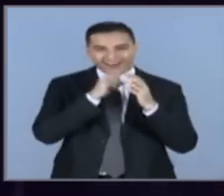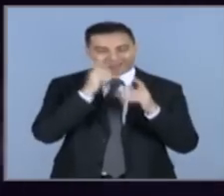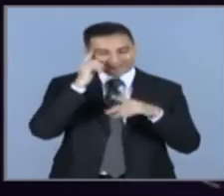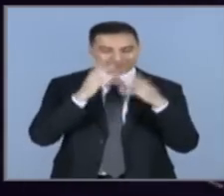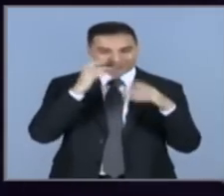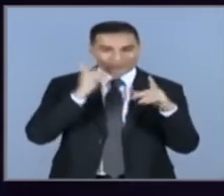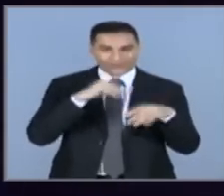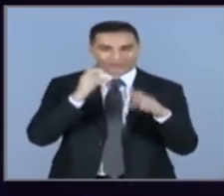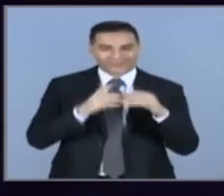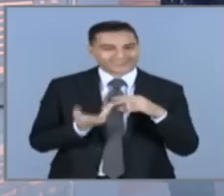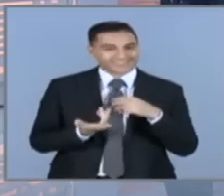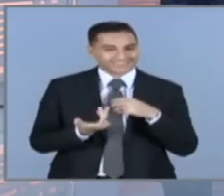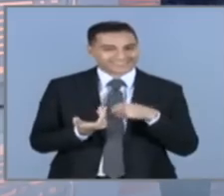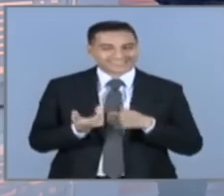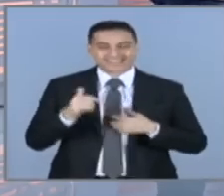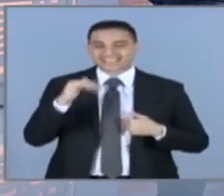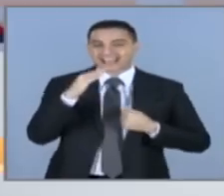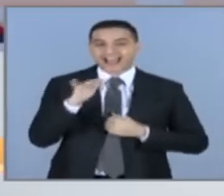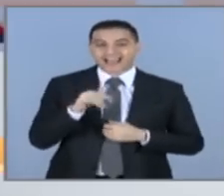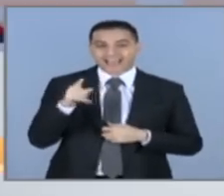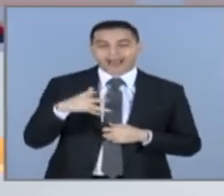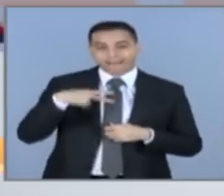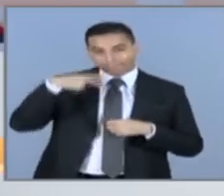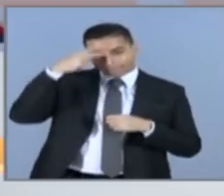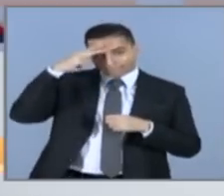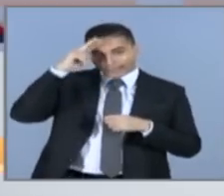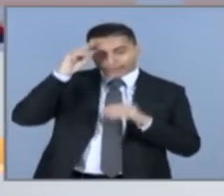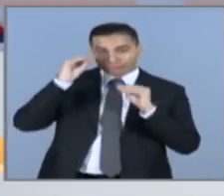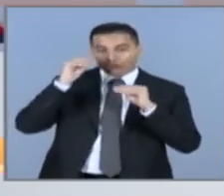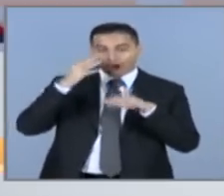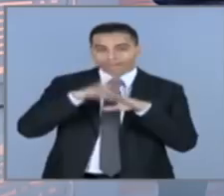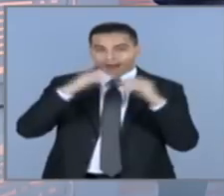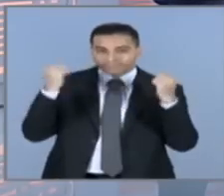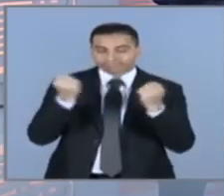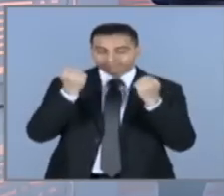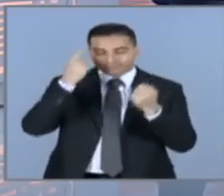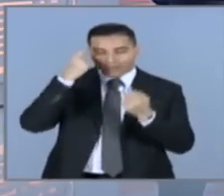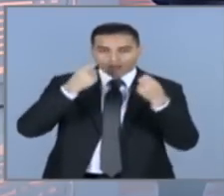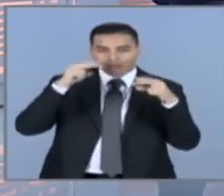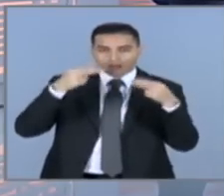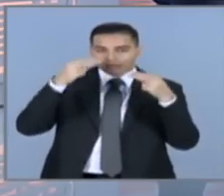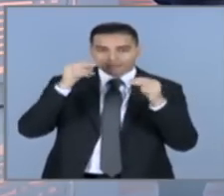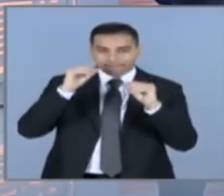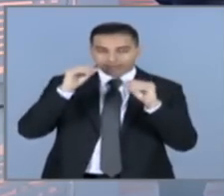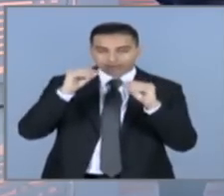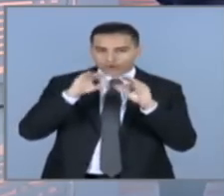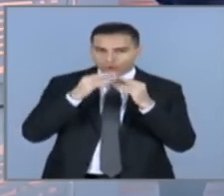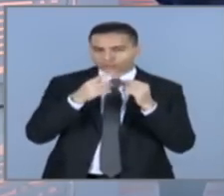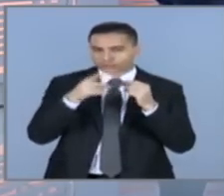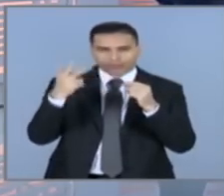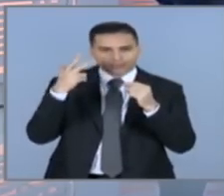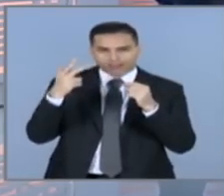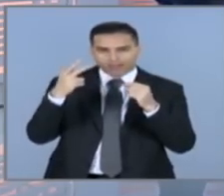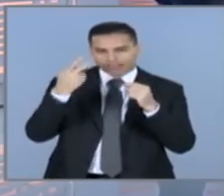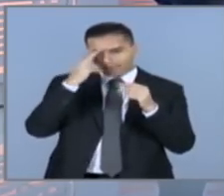اتفضل مكاني. يحيى، مين اللي ضربك على تحت الضغط؟ كلهم. كله؟ كله. مين أكتر واحد ضربك؟